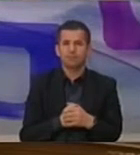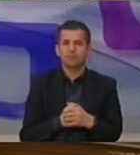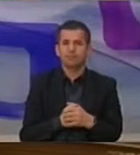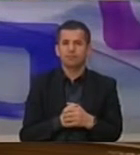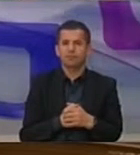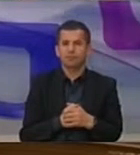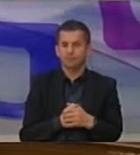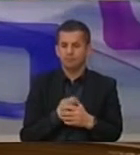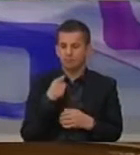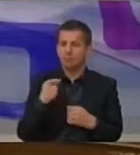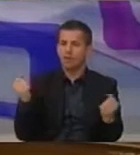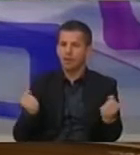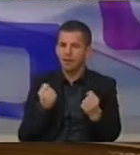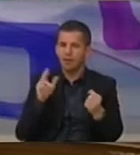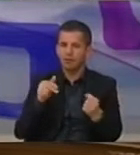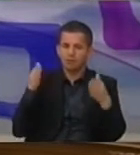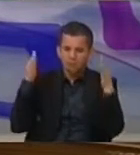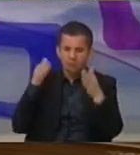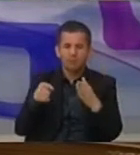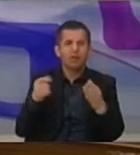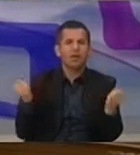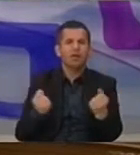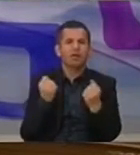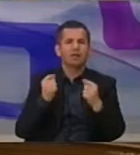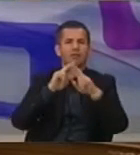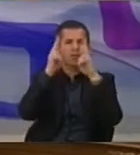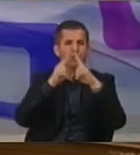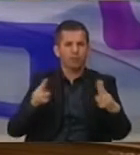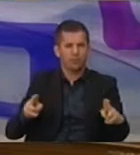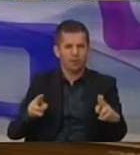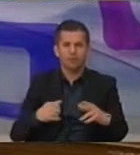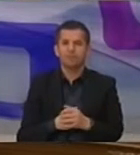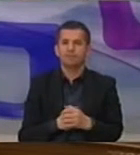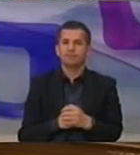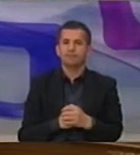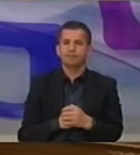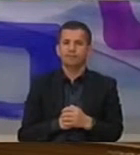intensivisht në aktivitetet nxeshura ndërkombëtare